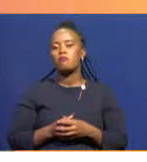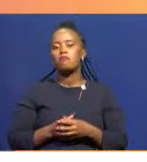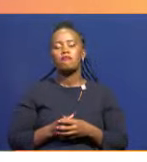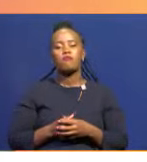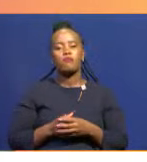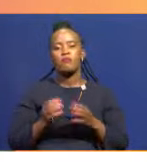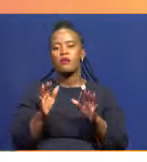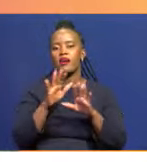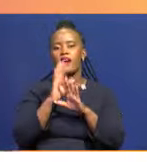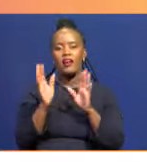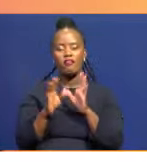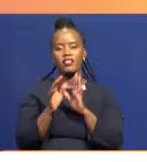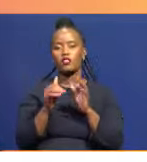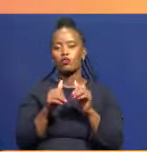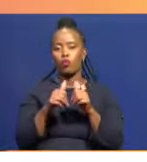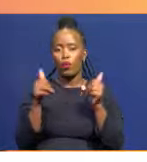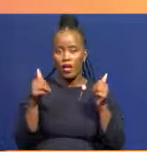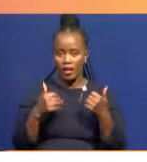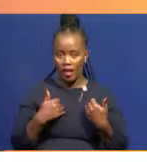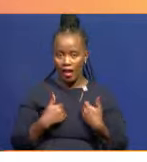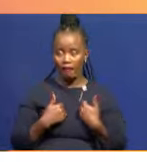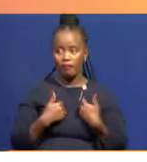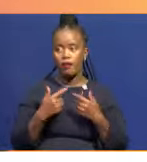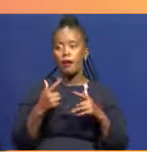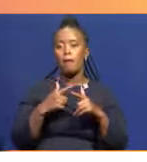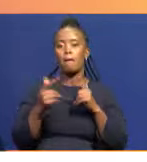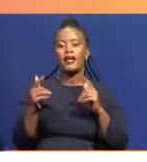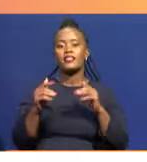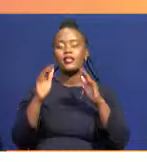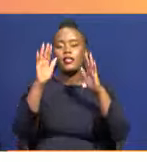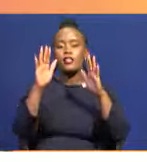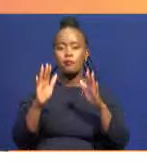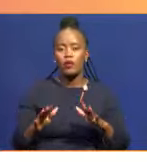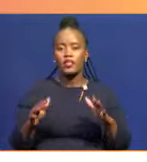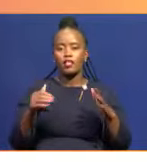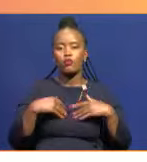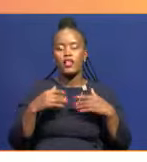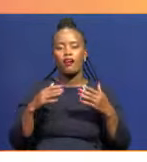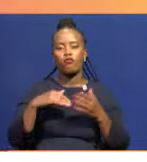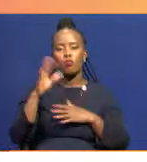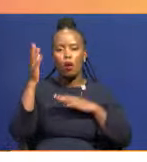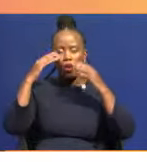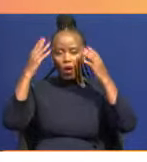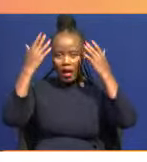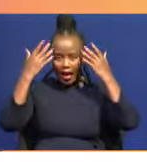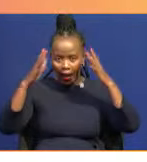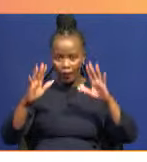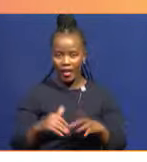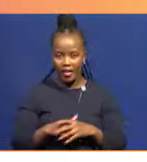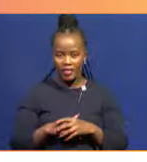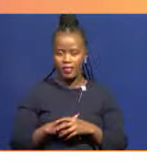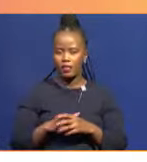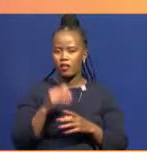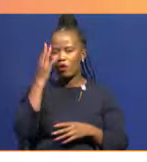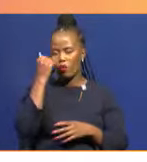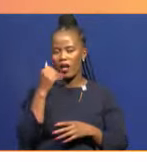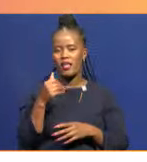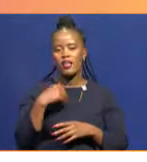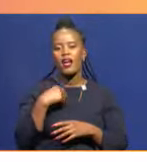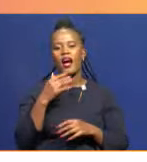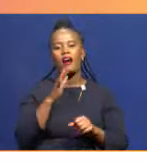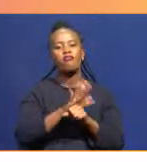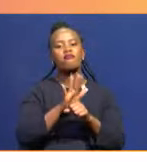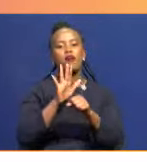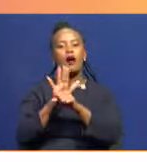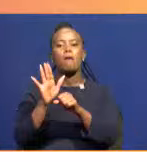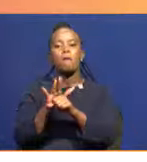Soko liko. Ile kitu ya maana ni tuweze kufanya hiyo sensitization. Kwa sababu kuna mashirika mengi